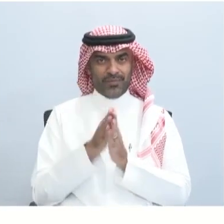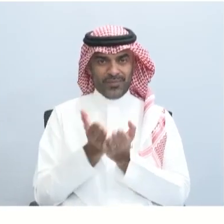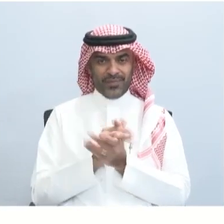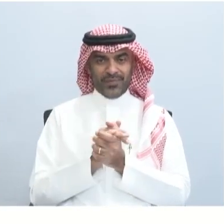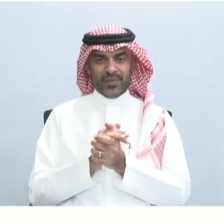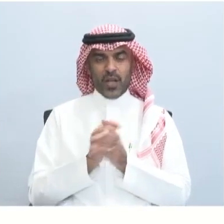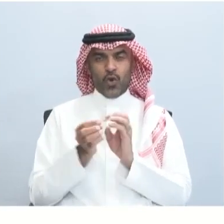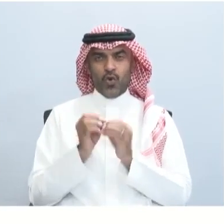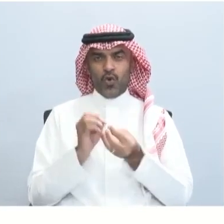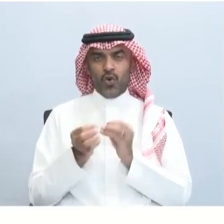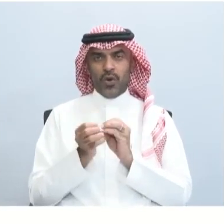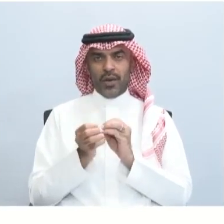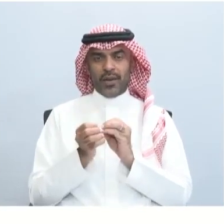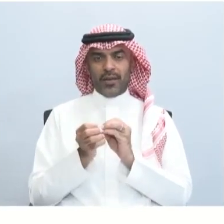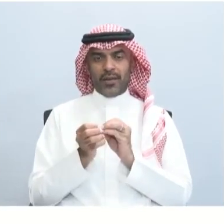اللون